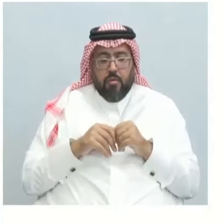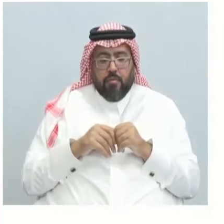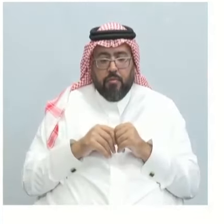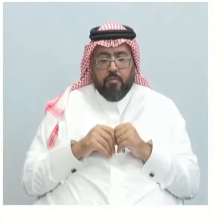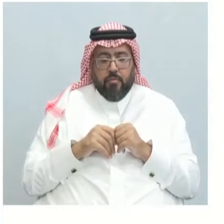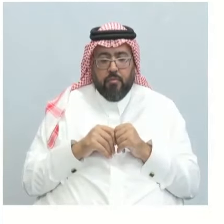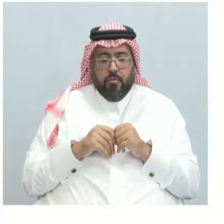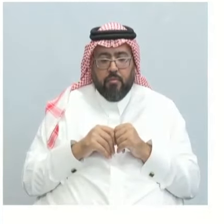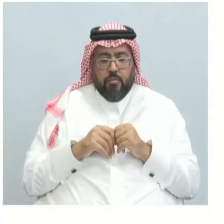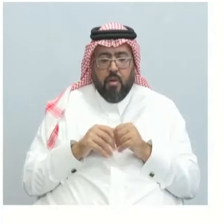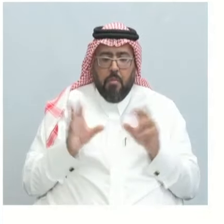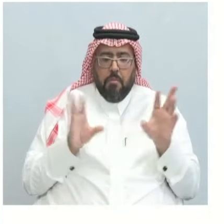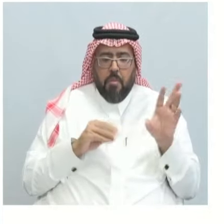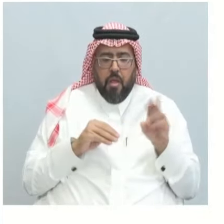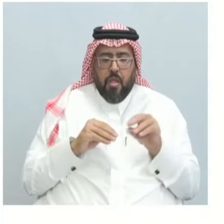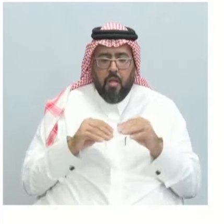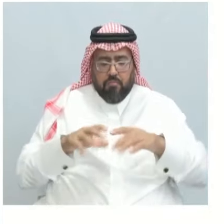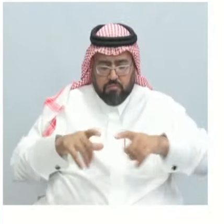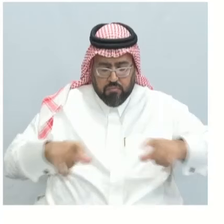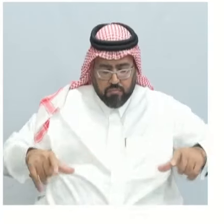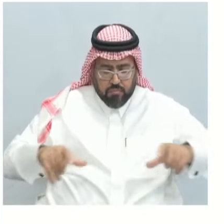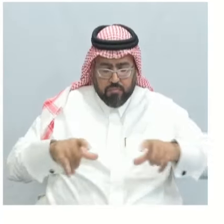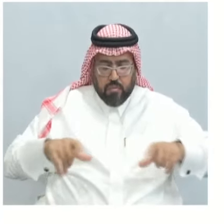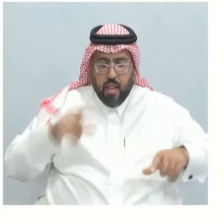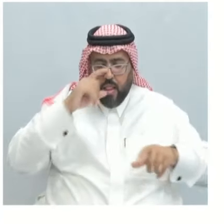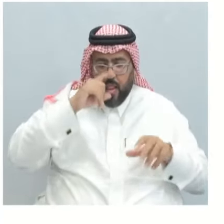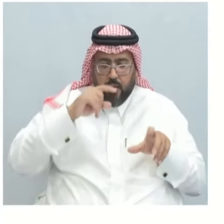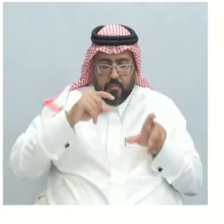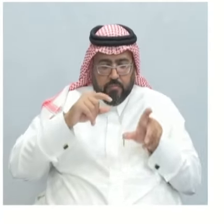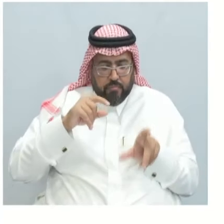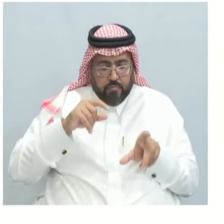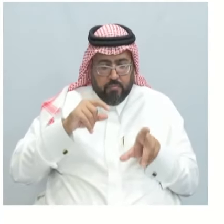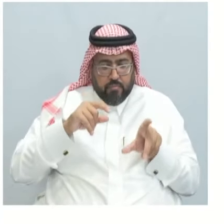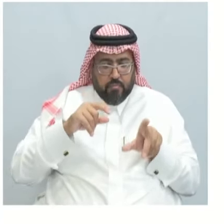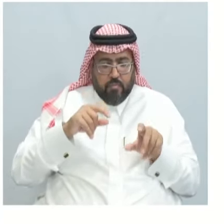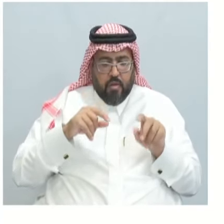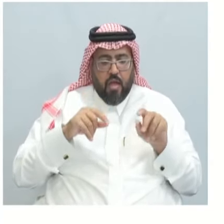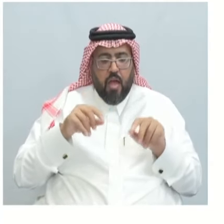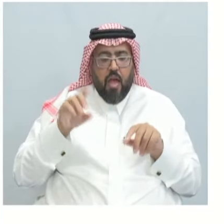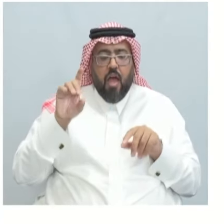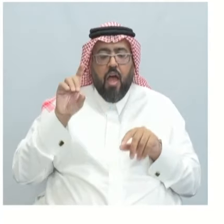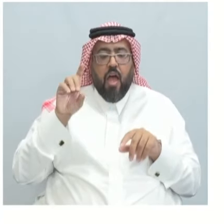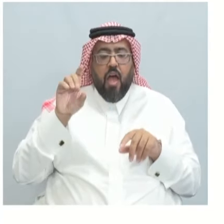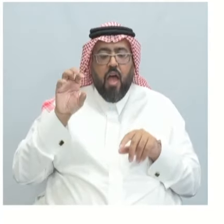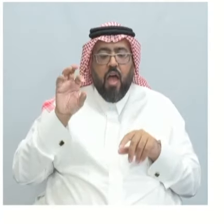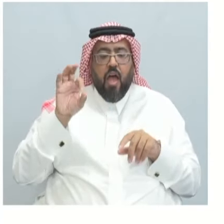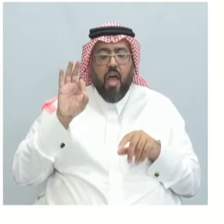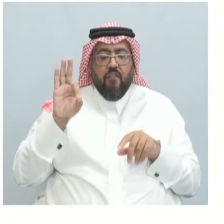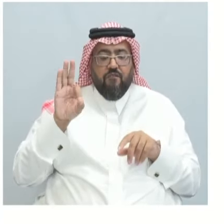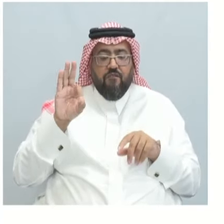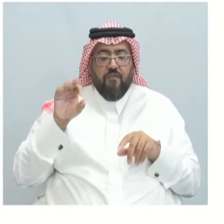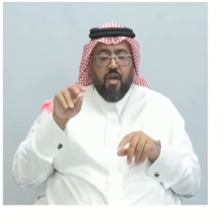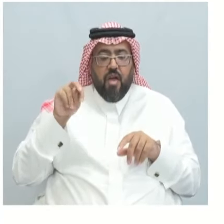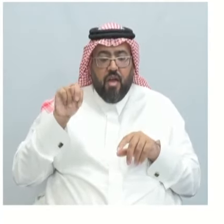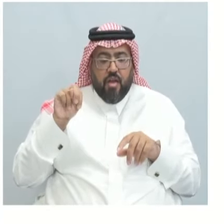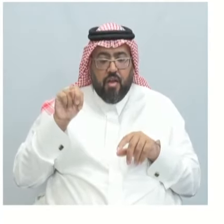انتر في بعض اجهزه لوحه المفاتيح يتطلب الضغط على المفتاح اف ان في نفس الوقت باستخدام